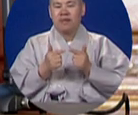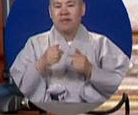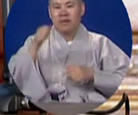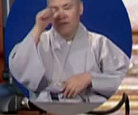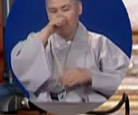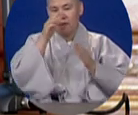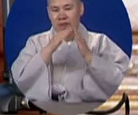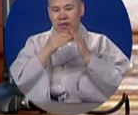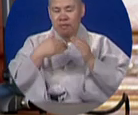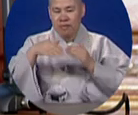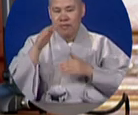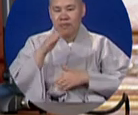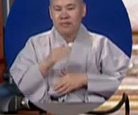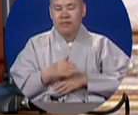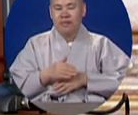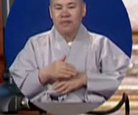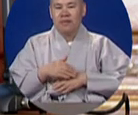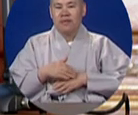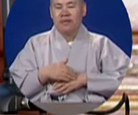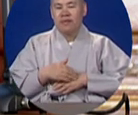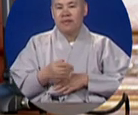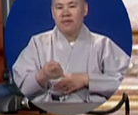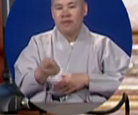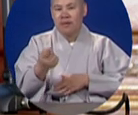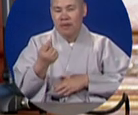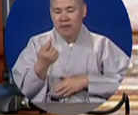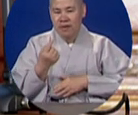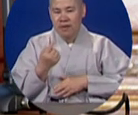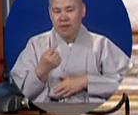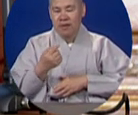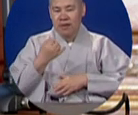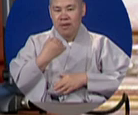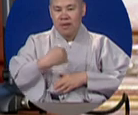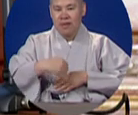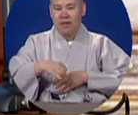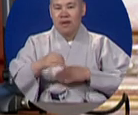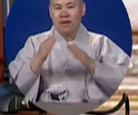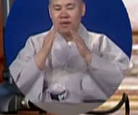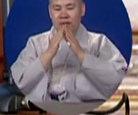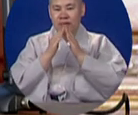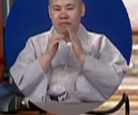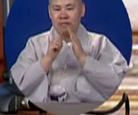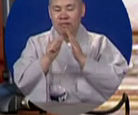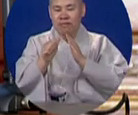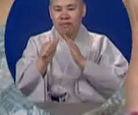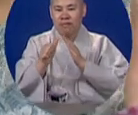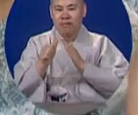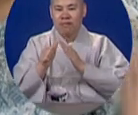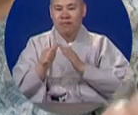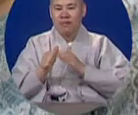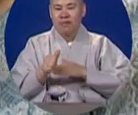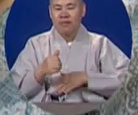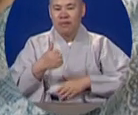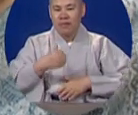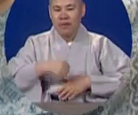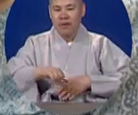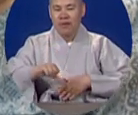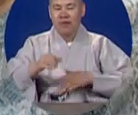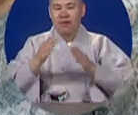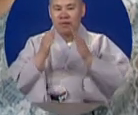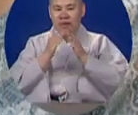나와서 어디 갔느냐 딸네 집을 갔어요 아들네 집에서